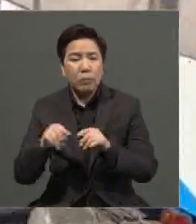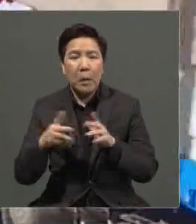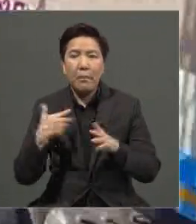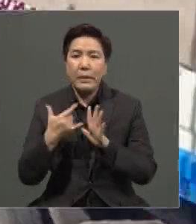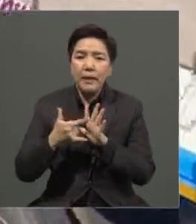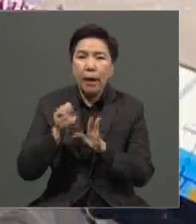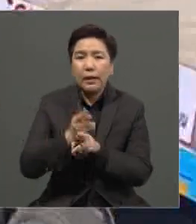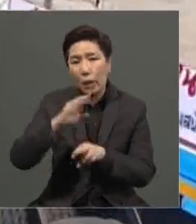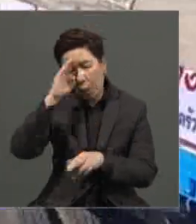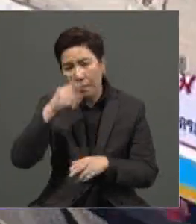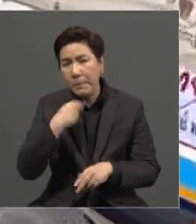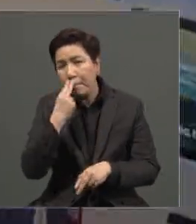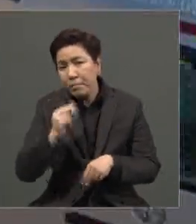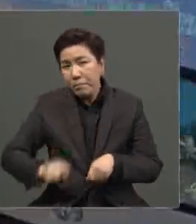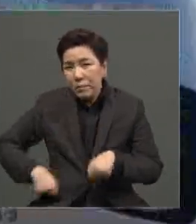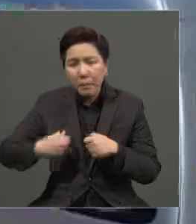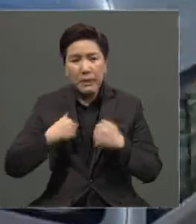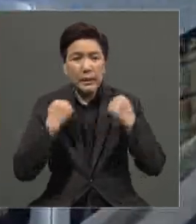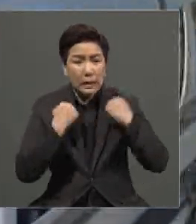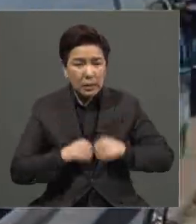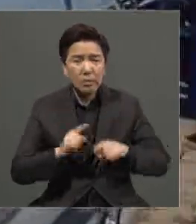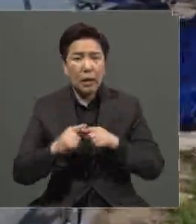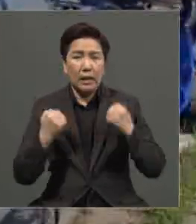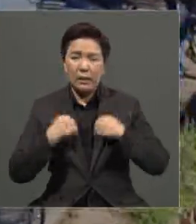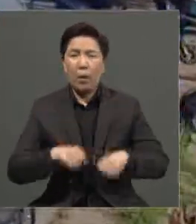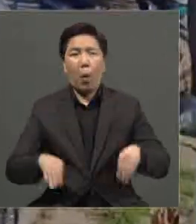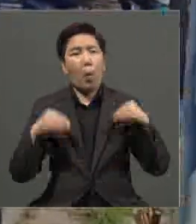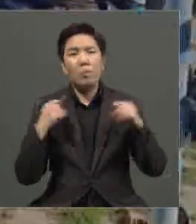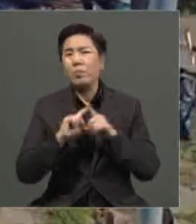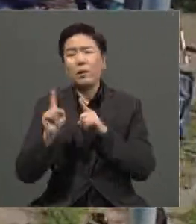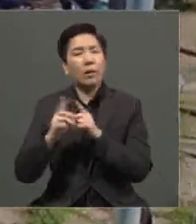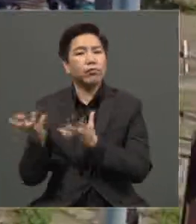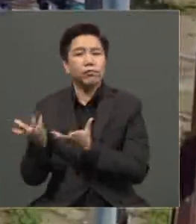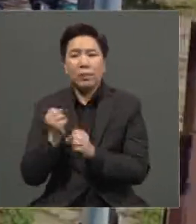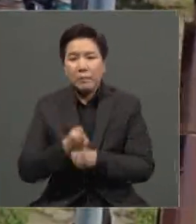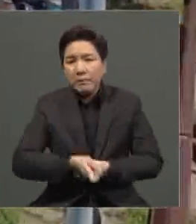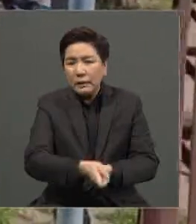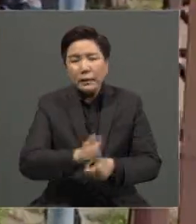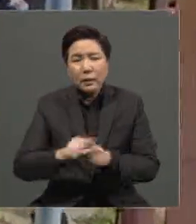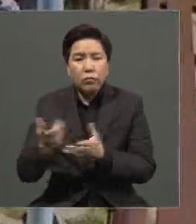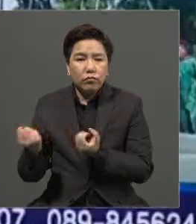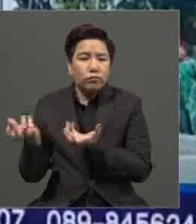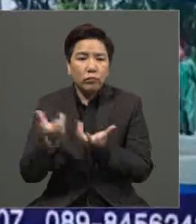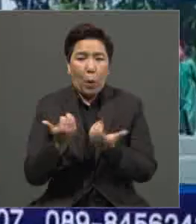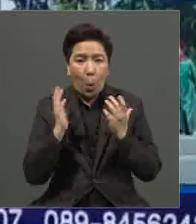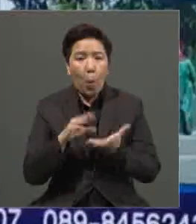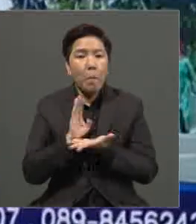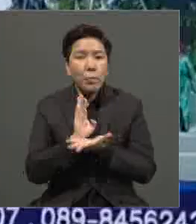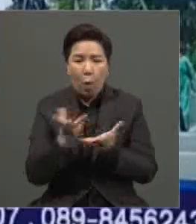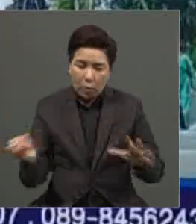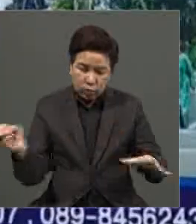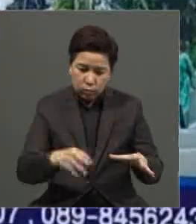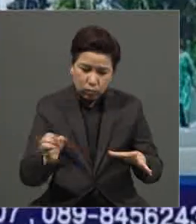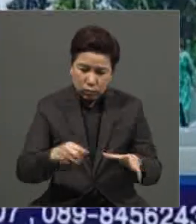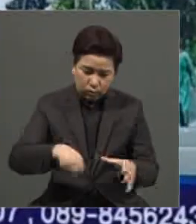ยารักษาโรคผ้าอนามัยรวมถึงเสื้อผ้าเครื่องนุ่งห่มแล้วก็อุปกรณ์ทำความสะอาดนะคะโดยมีจิตอาสามาร่วมกันบรรจุสิ่ง